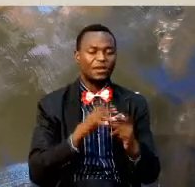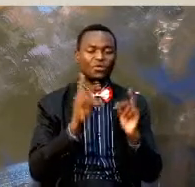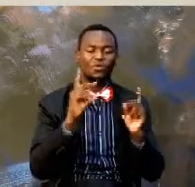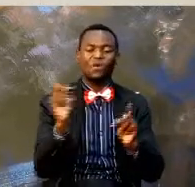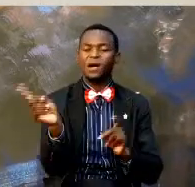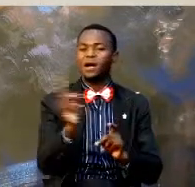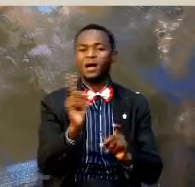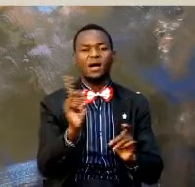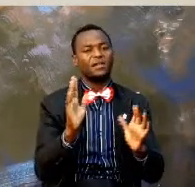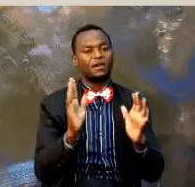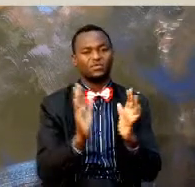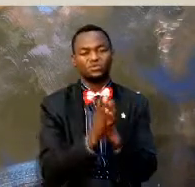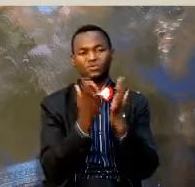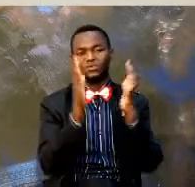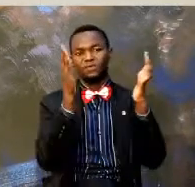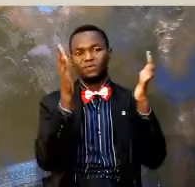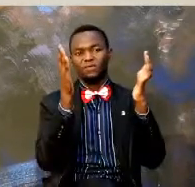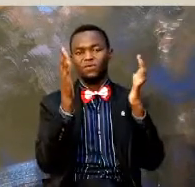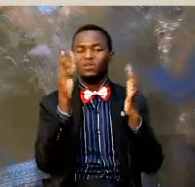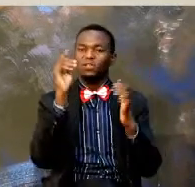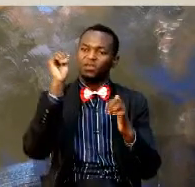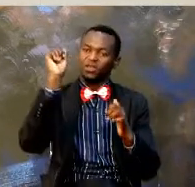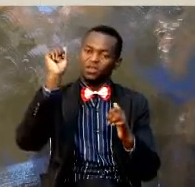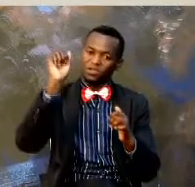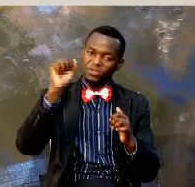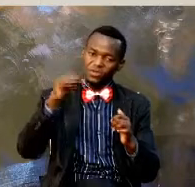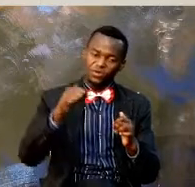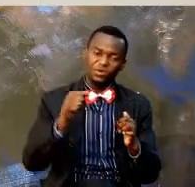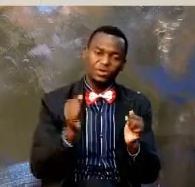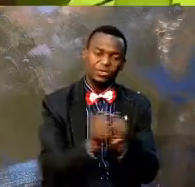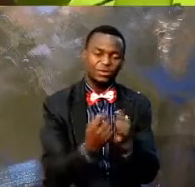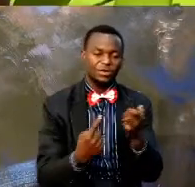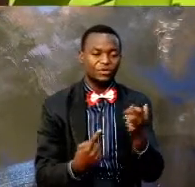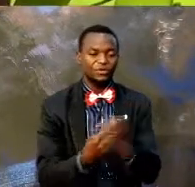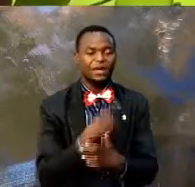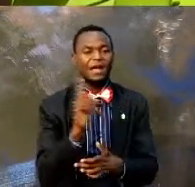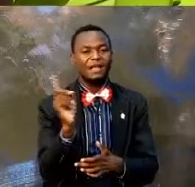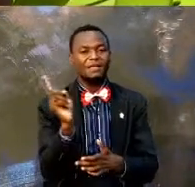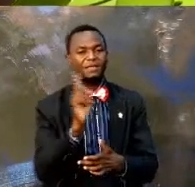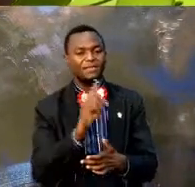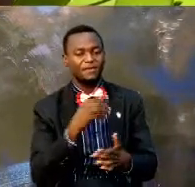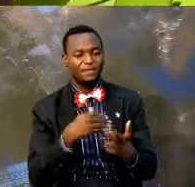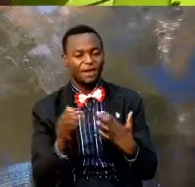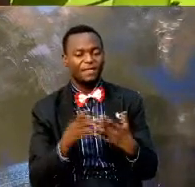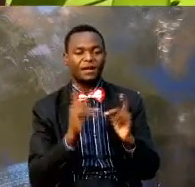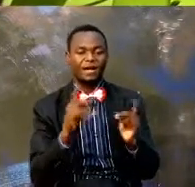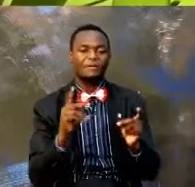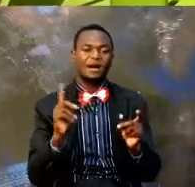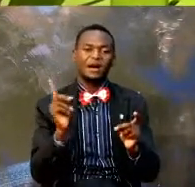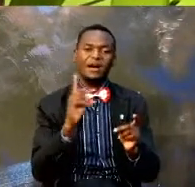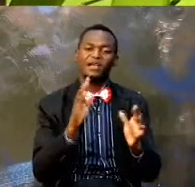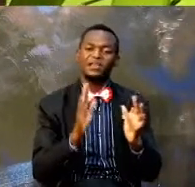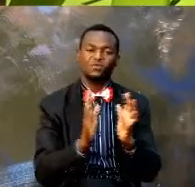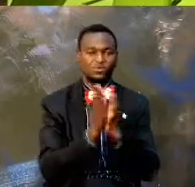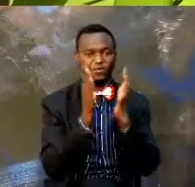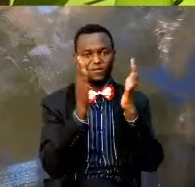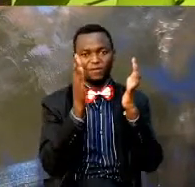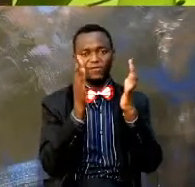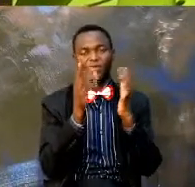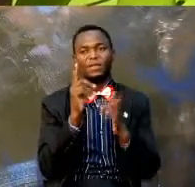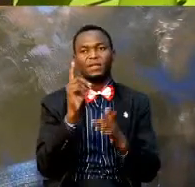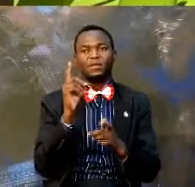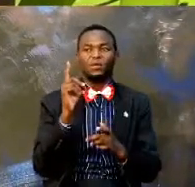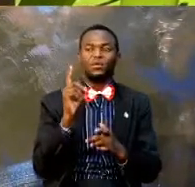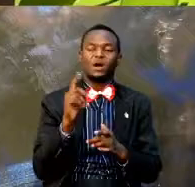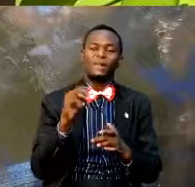hana nini? Hicho ndicho kilichotokea. Alijifanya hana utukufu. Waingereza wanatumia neno hilo, anasema ya kwamba he